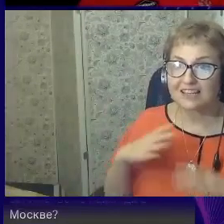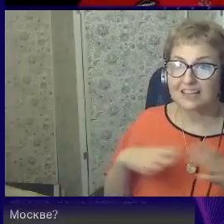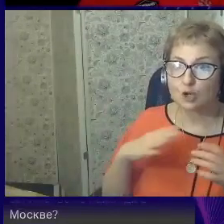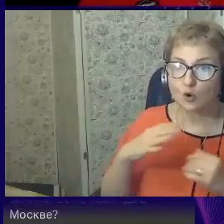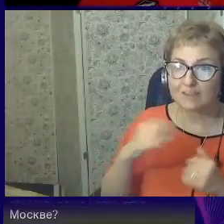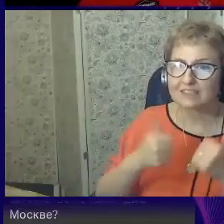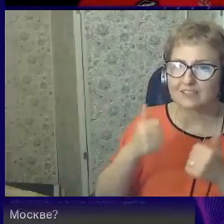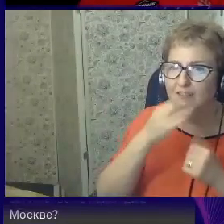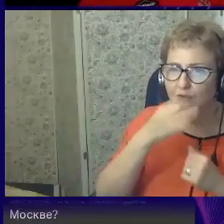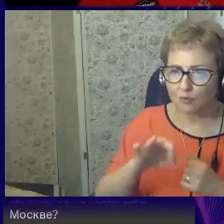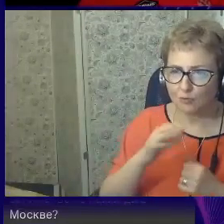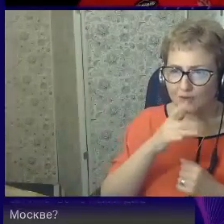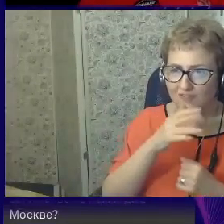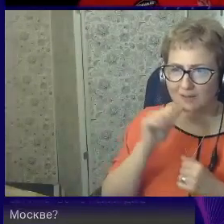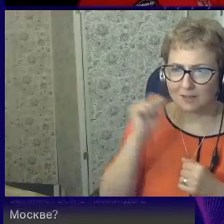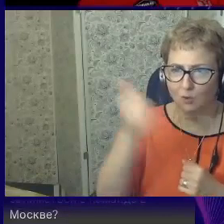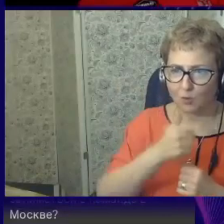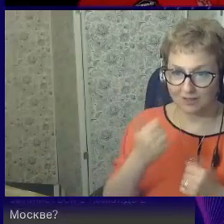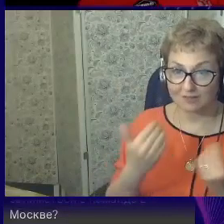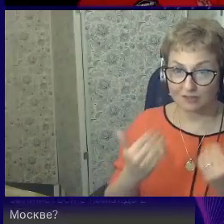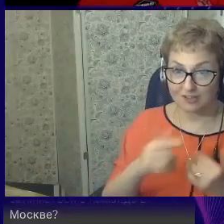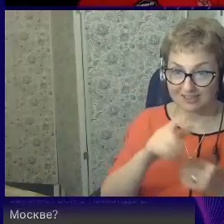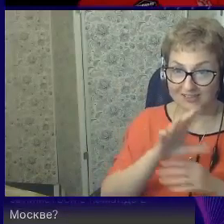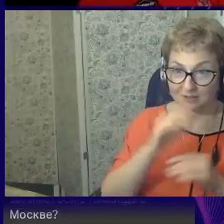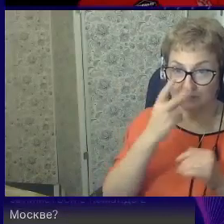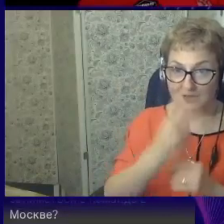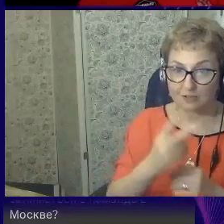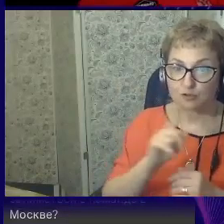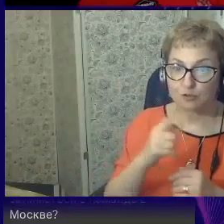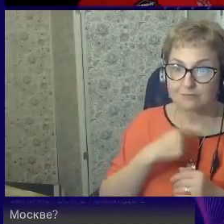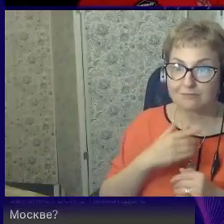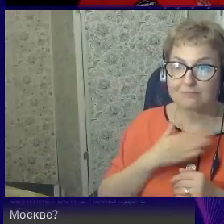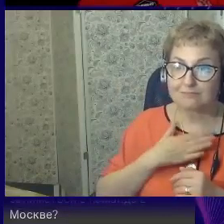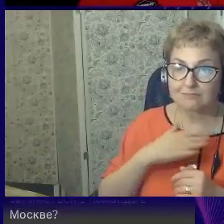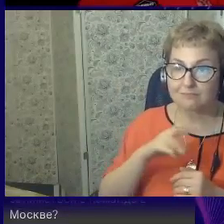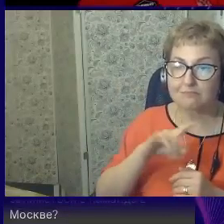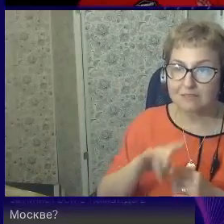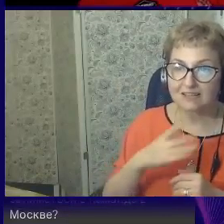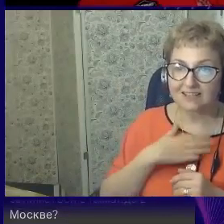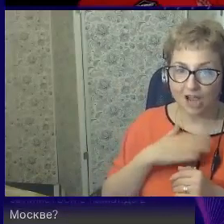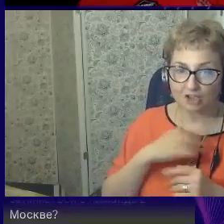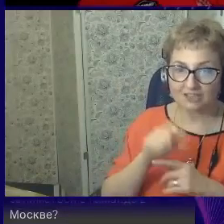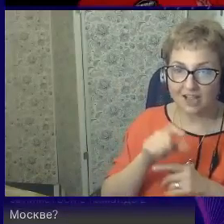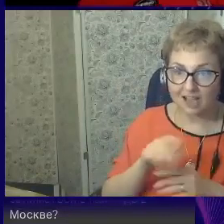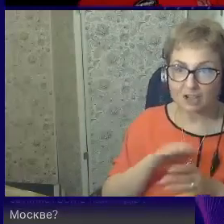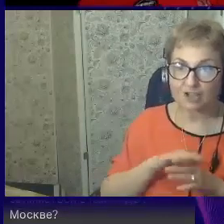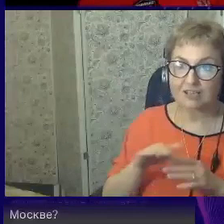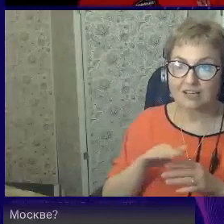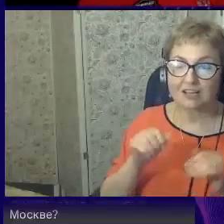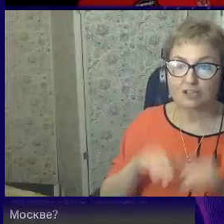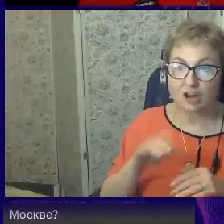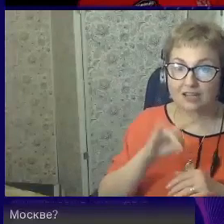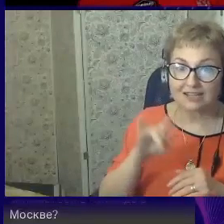и соревнования в любое время года. Вот данный слайд, он показывает, что мы наши задачи решали